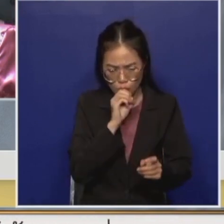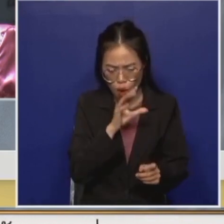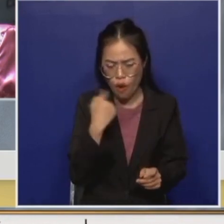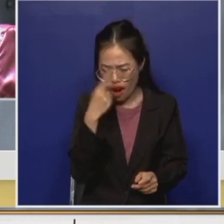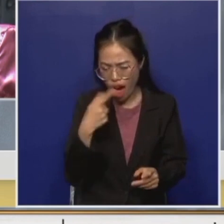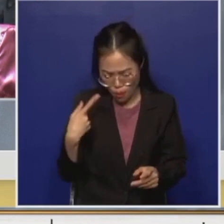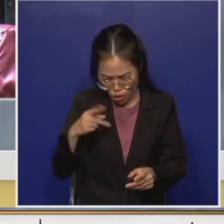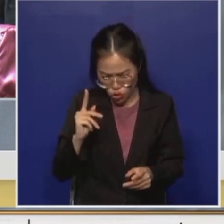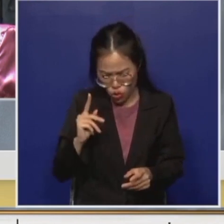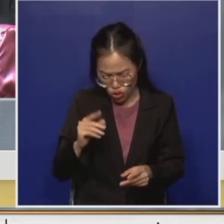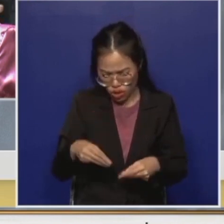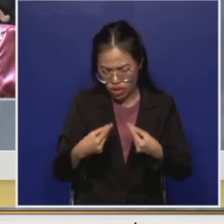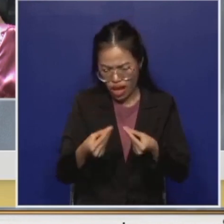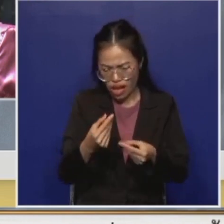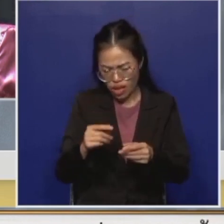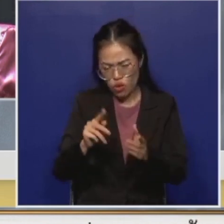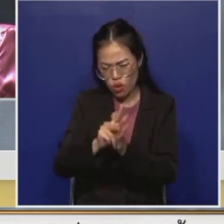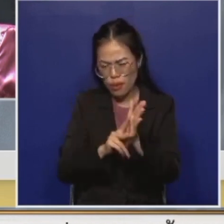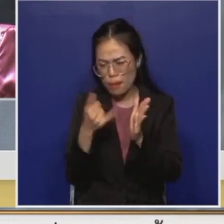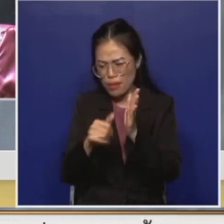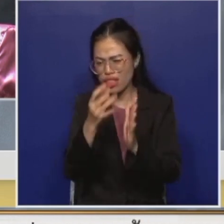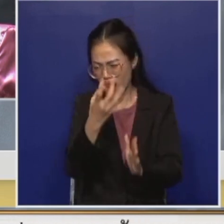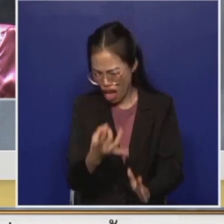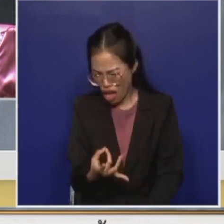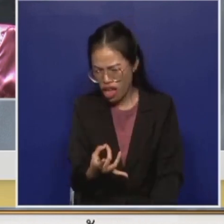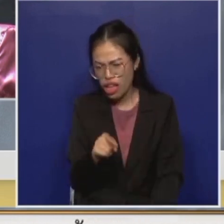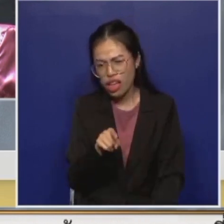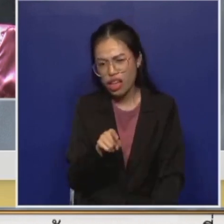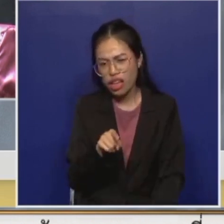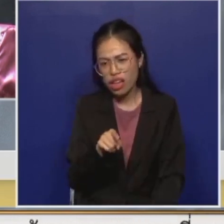้ประโยชน์แลวมผดกดหมายไหนผิกดหมายอะไร